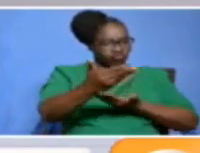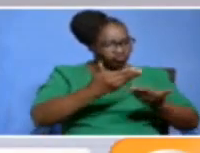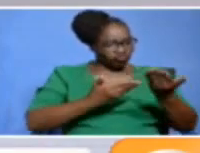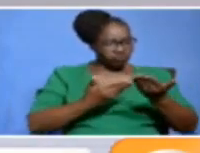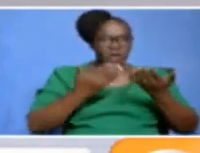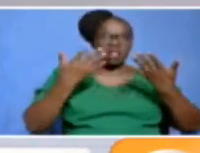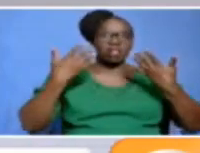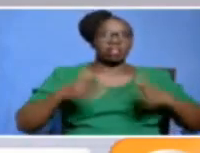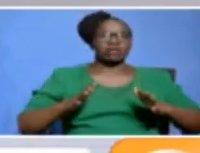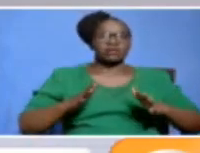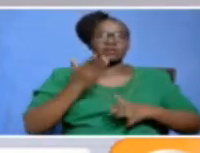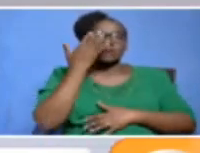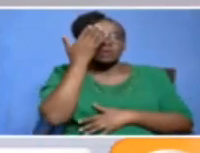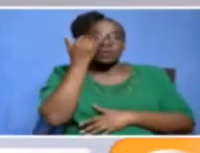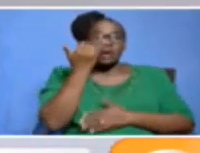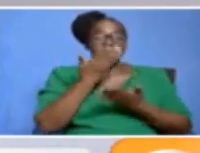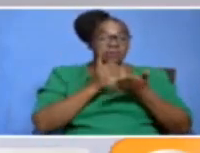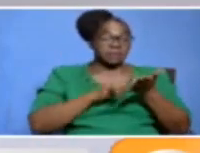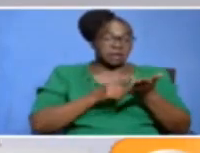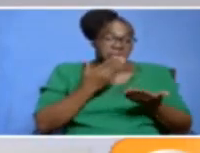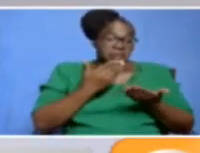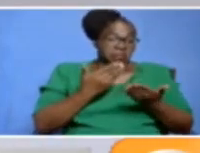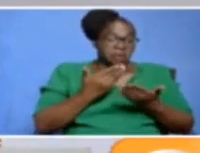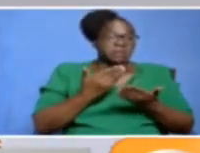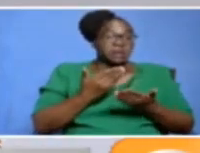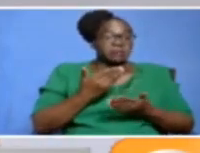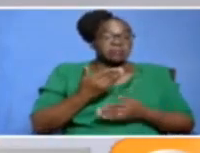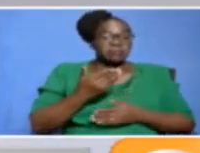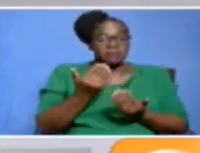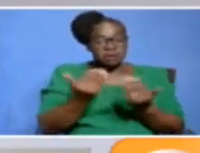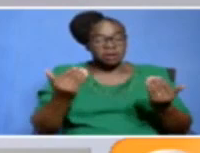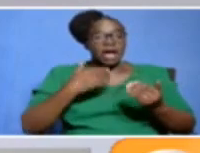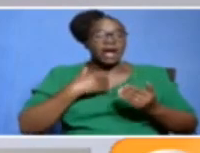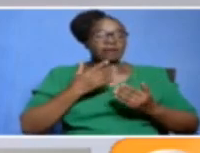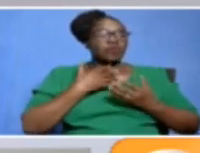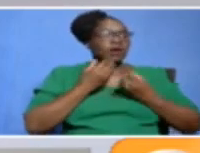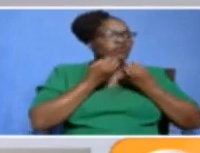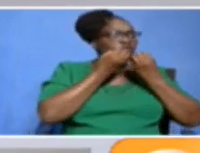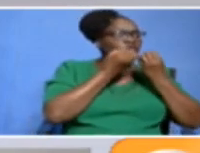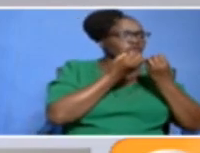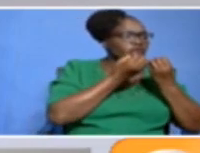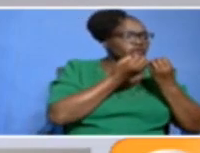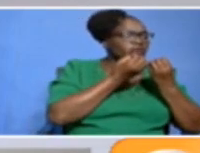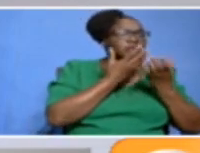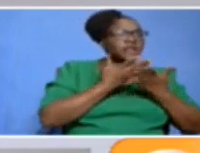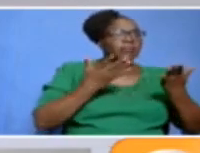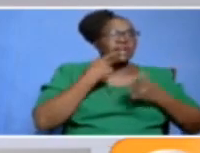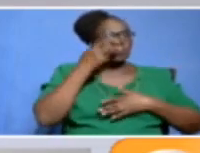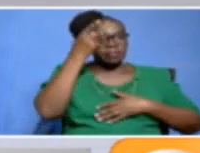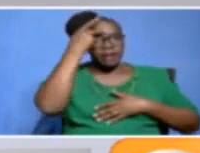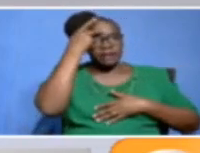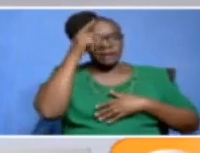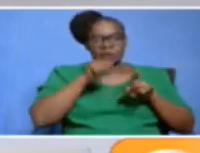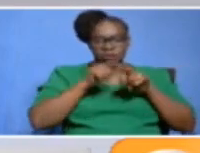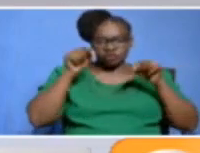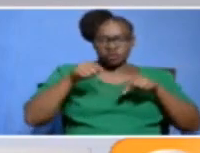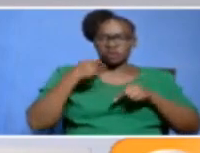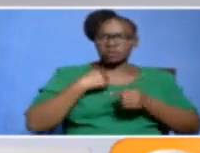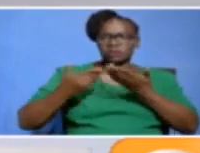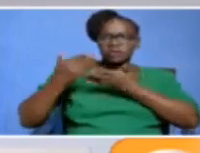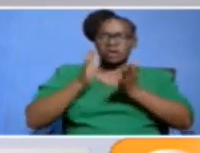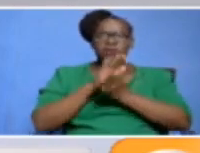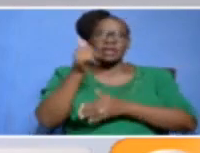unapotea. Kwa sababu mtoto labda iza kuwa na kitu cha kukwambia. Tuseme kama mfano leo alfajiri kwa nazungumza na kijana mmoja akana